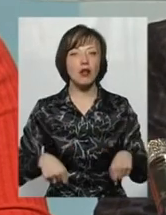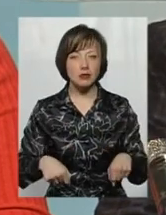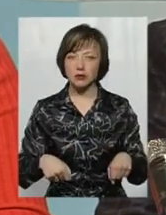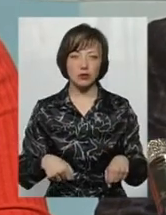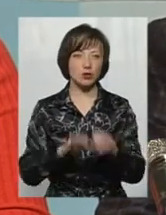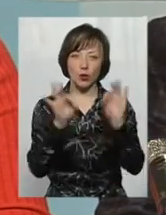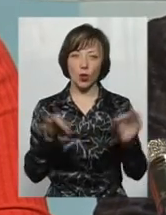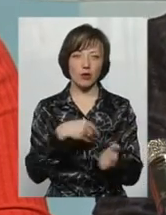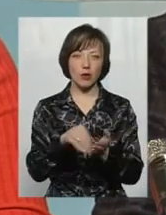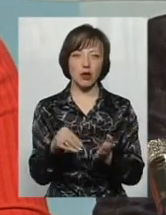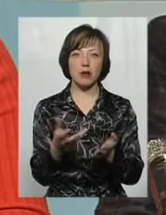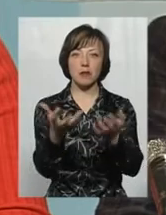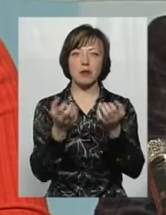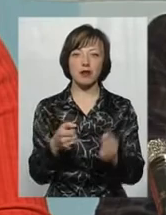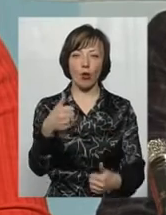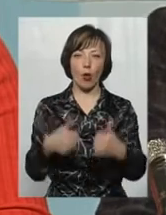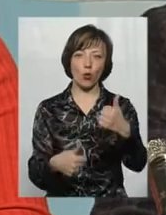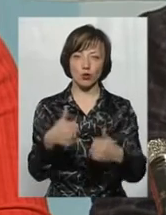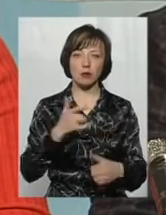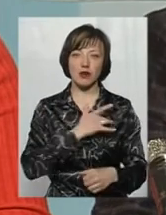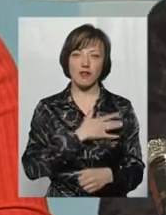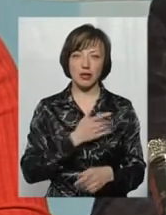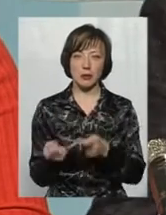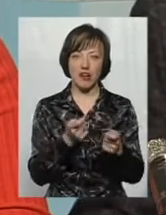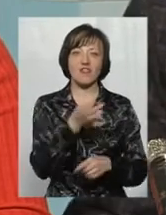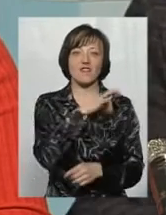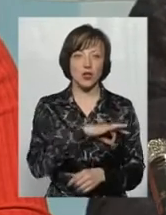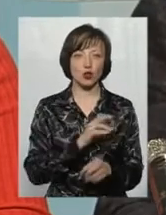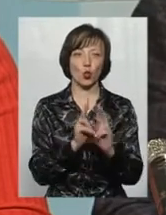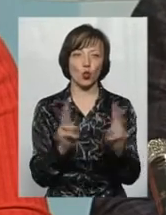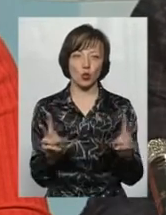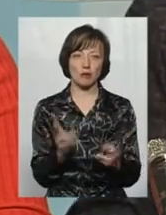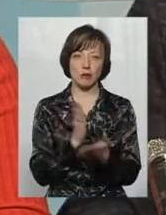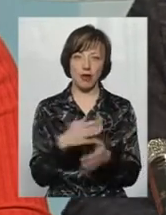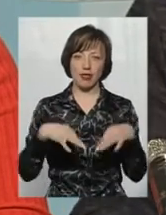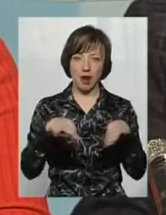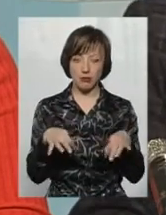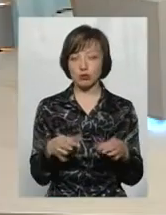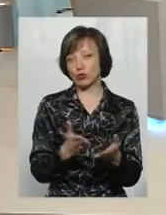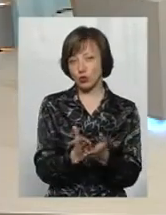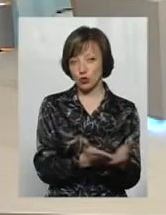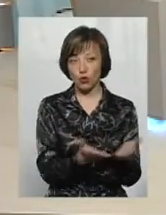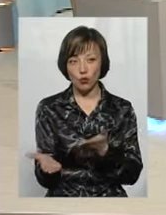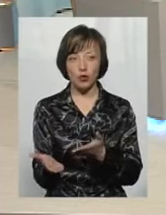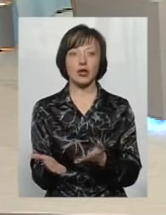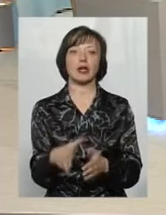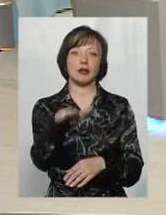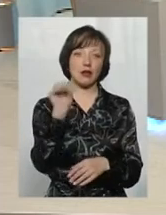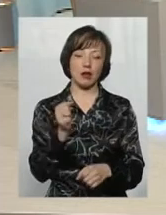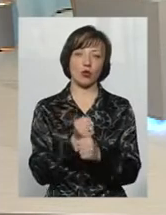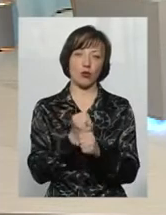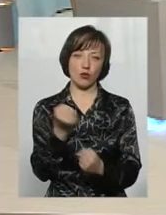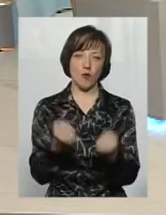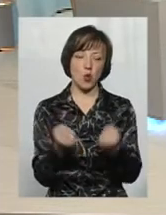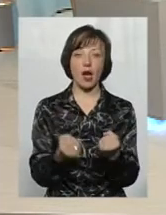муніципалітет ніколи не купляє. Вона бере на конкурс приватних працівників, тому що вигідніше, щоб хтось купив транспортний засіб і його, ну, звичайно, тому що він дорогий, і наняти на